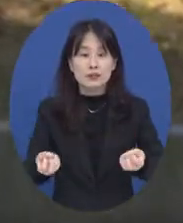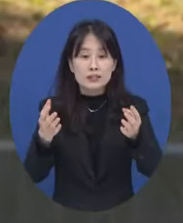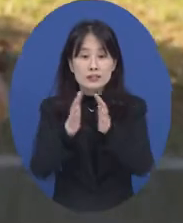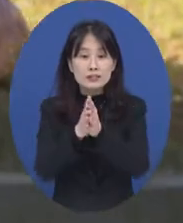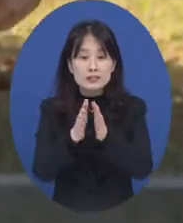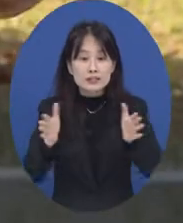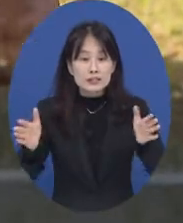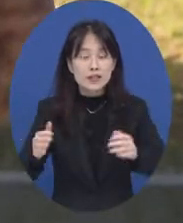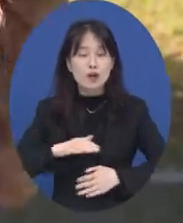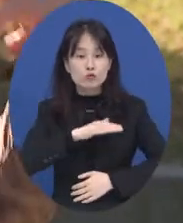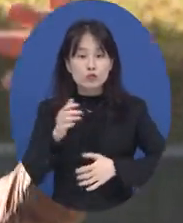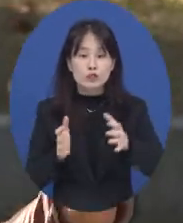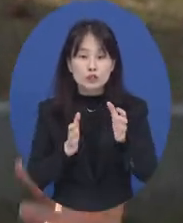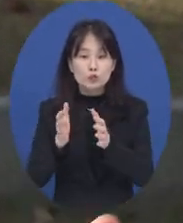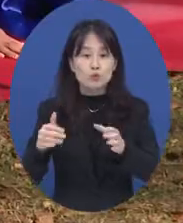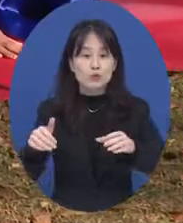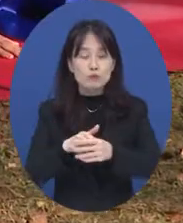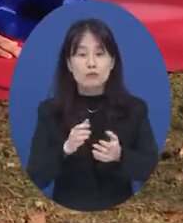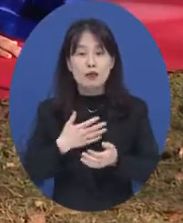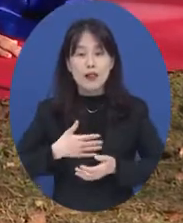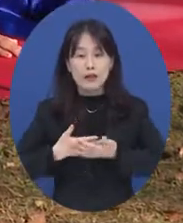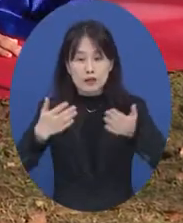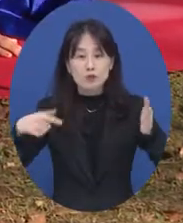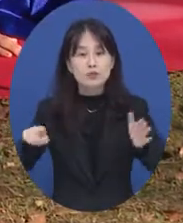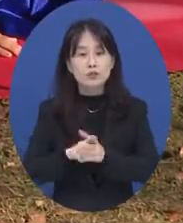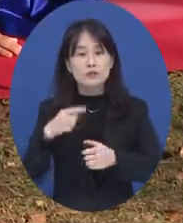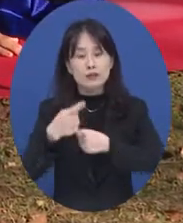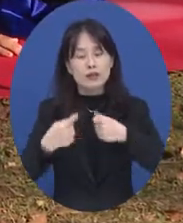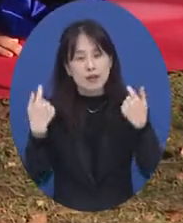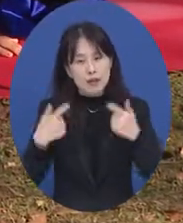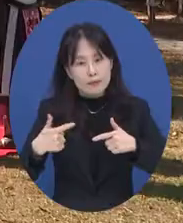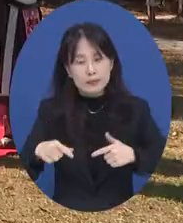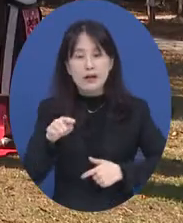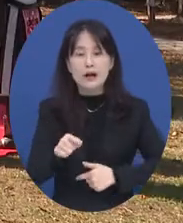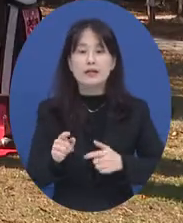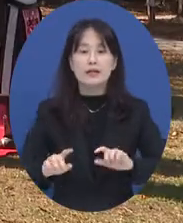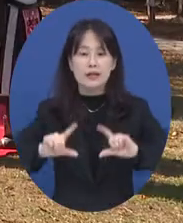시작으로 우리 도자 문화를 알리기 위해 해마다 도예인의